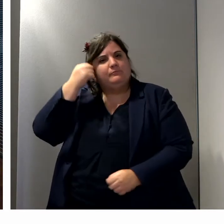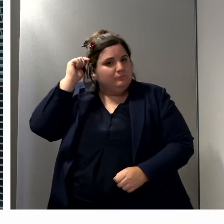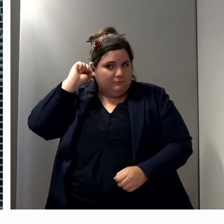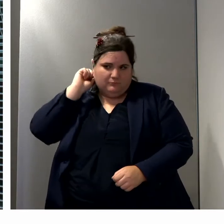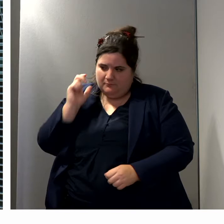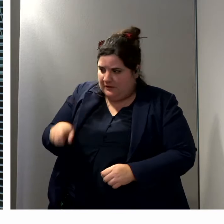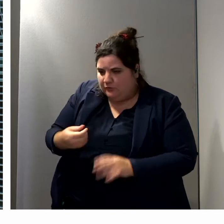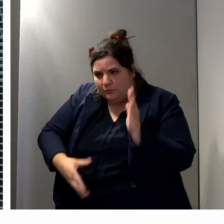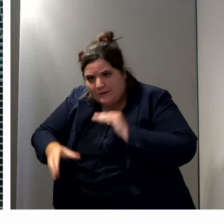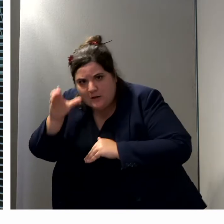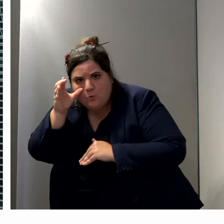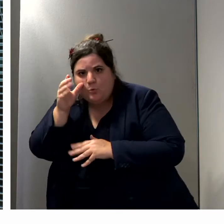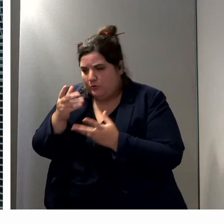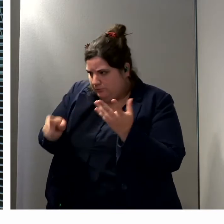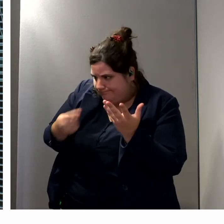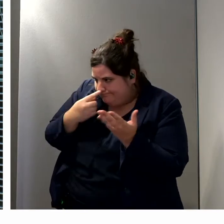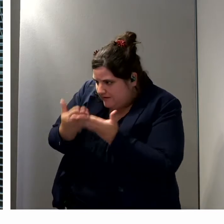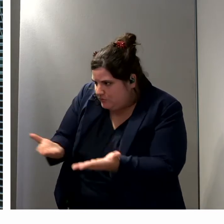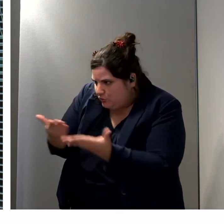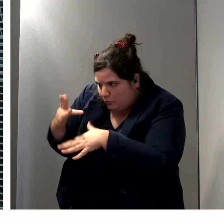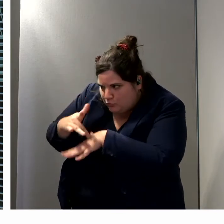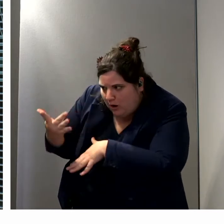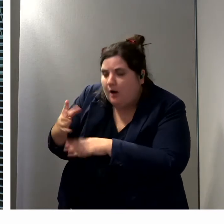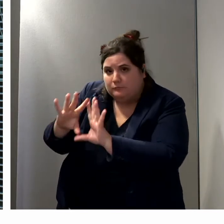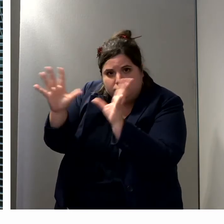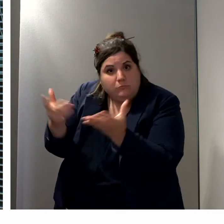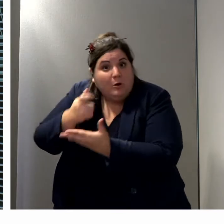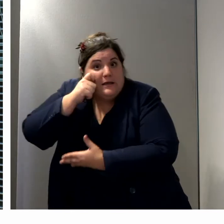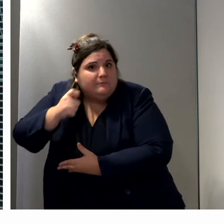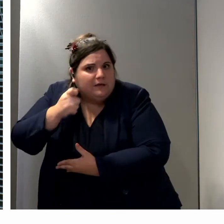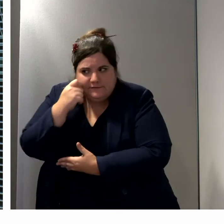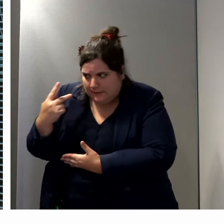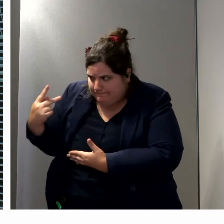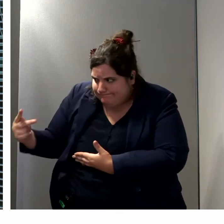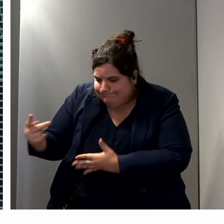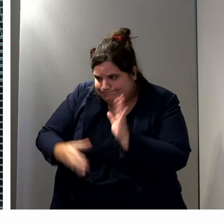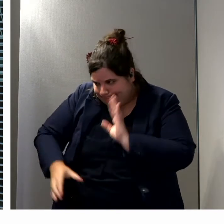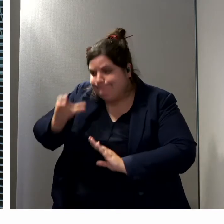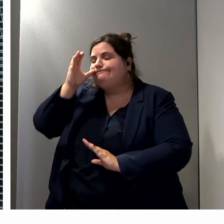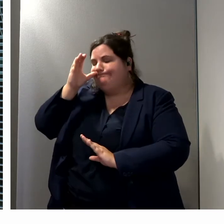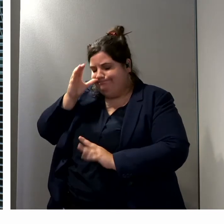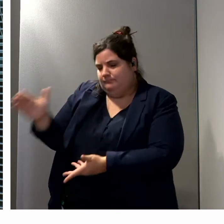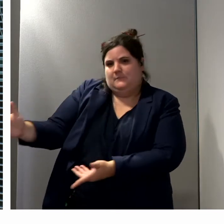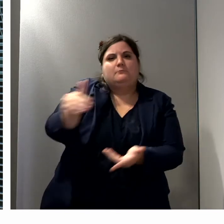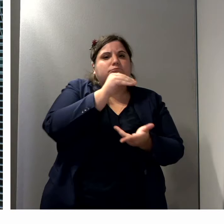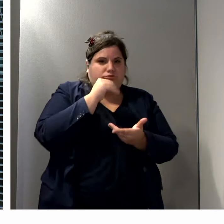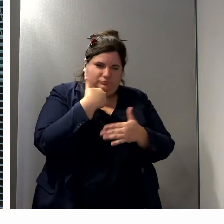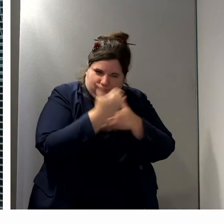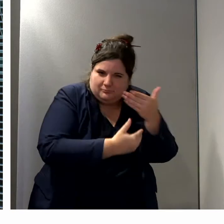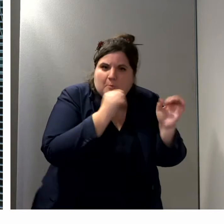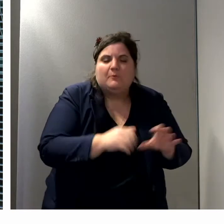de ces paroles, de ces expériences, et dans certains cas de ces expertises est fondamentale. Je parle d'expertise